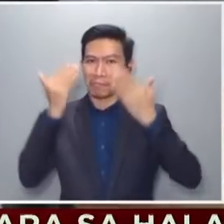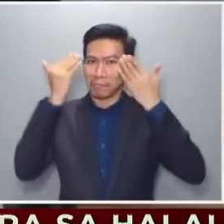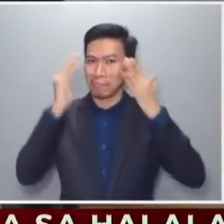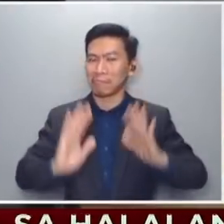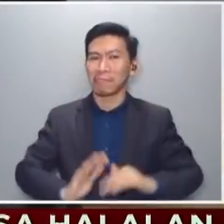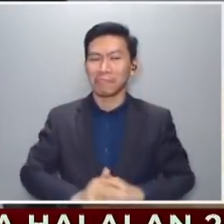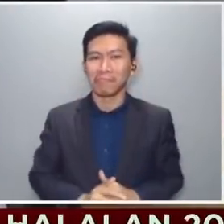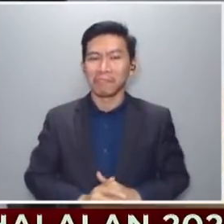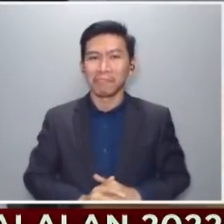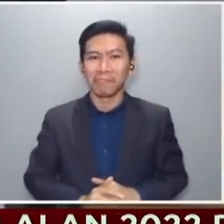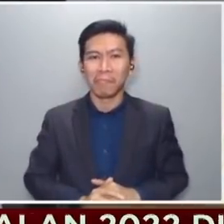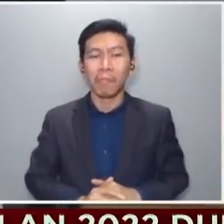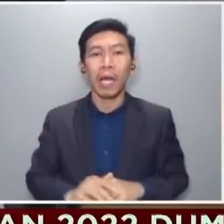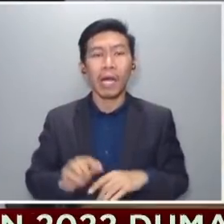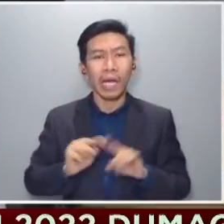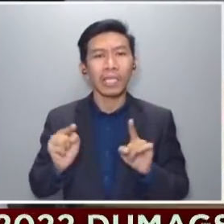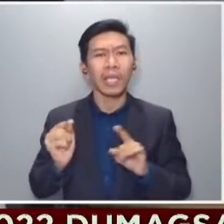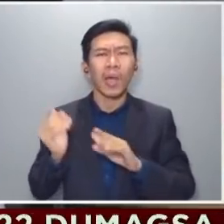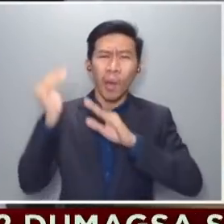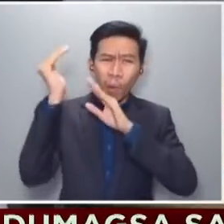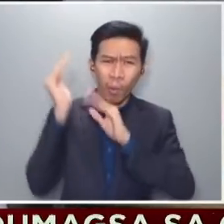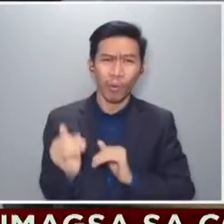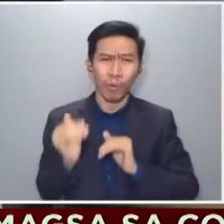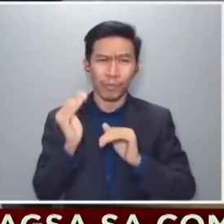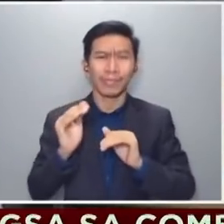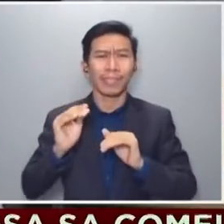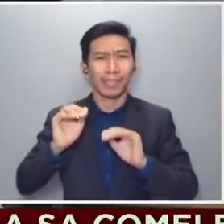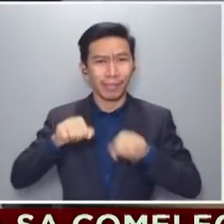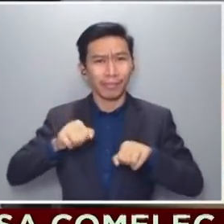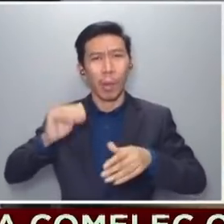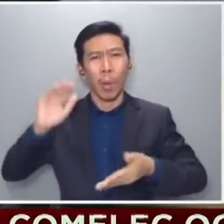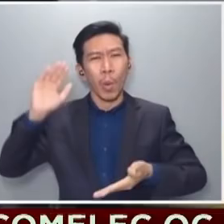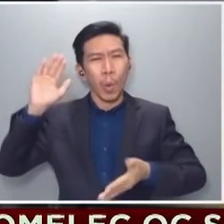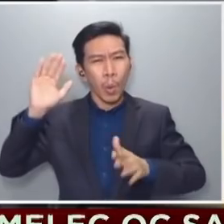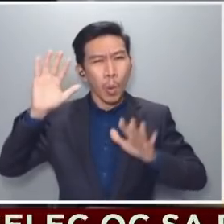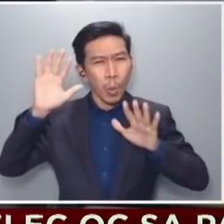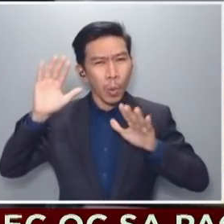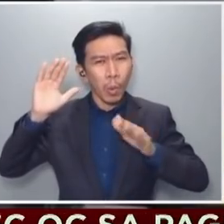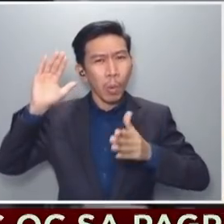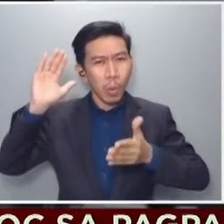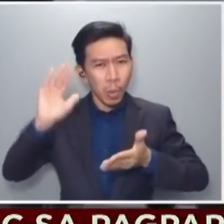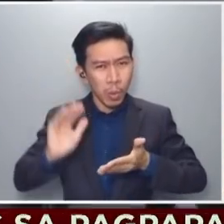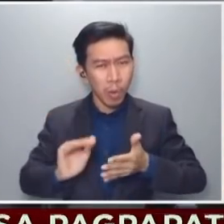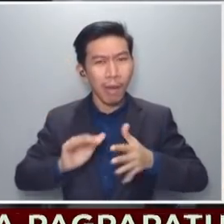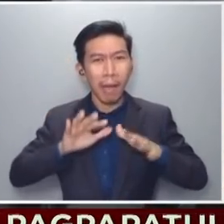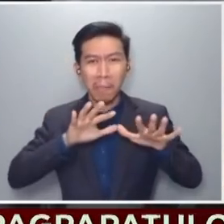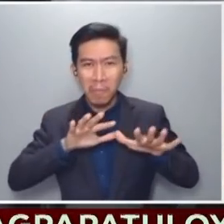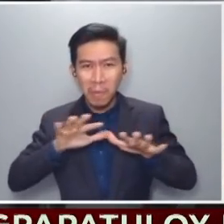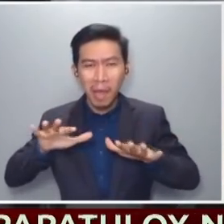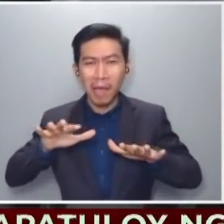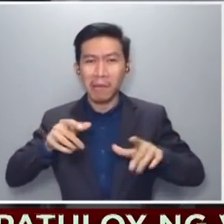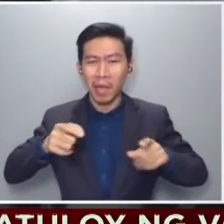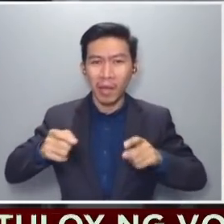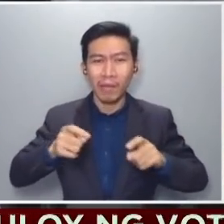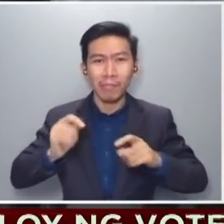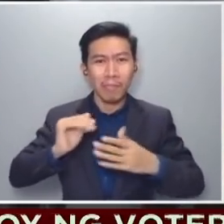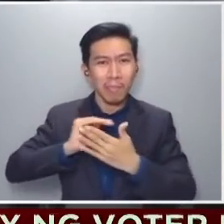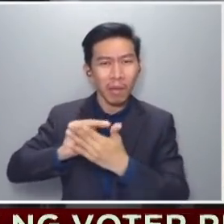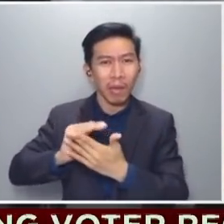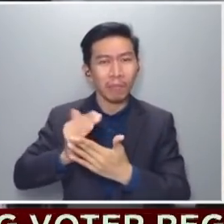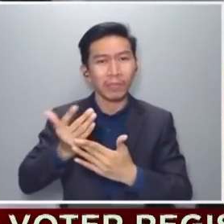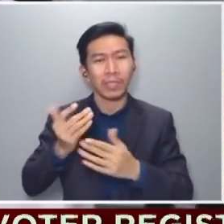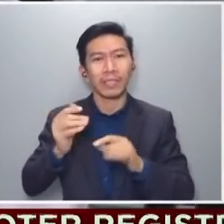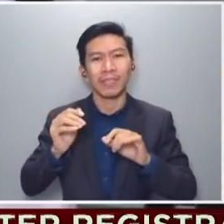Di ba? Pero sana, naiwasan sana kung ano, kung medyo, hindi man naiwasan sa bandang umpisa, hindi